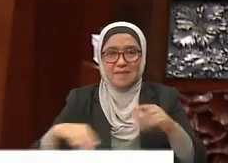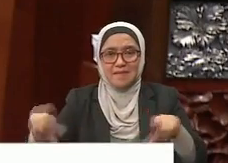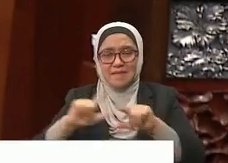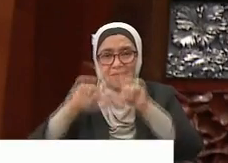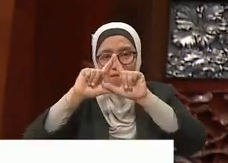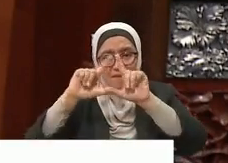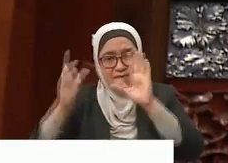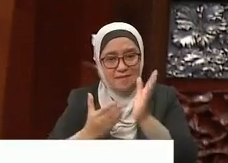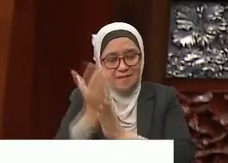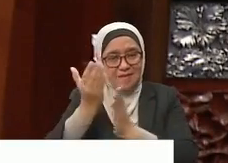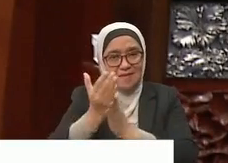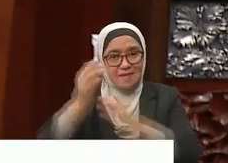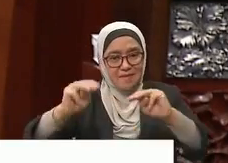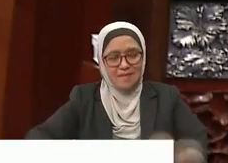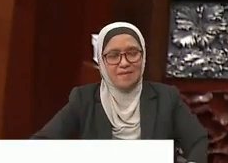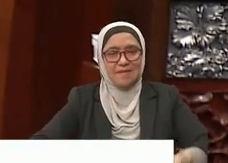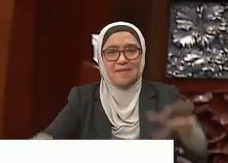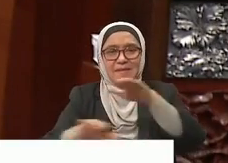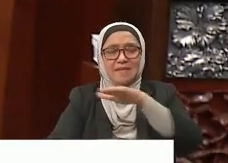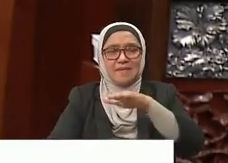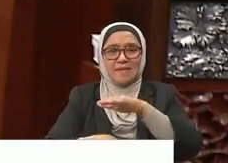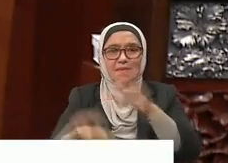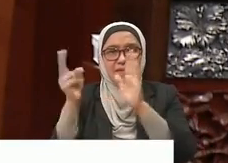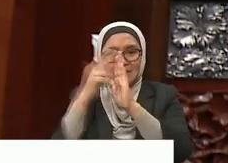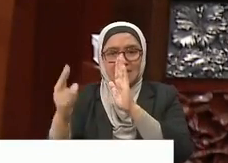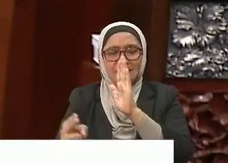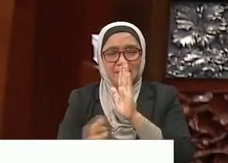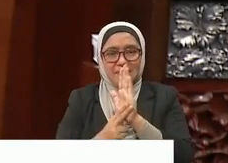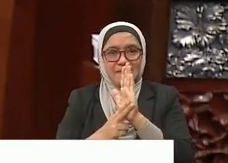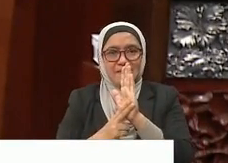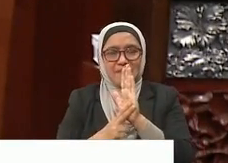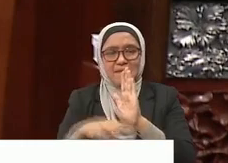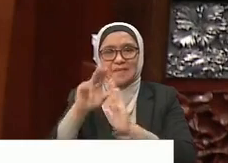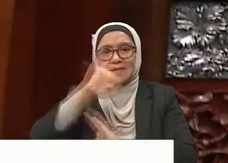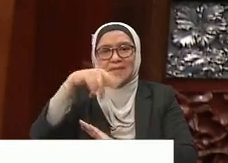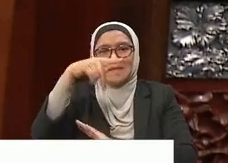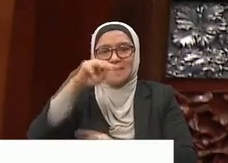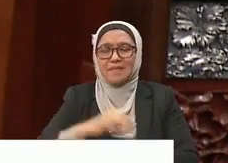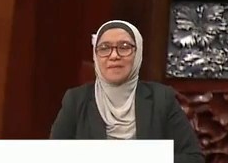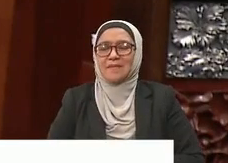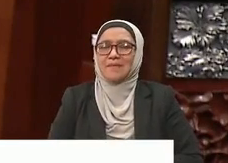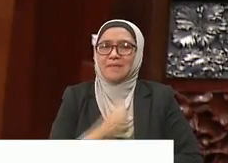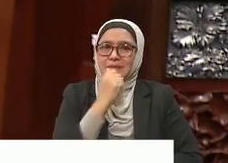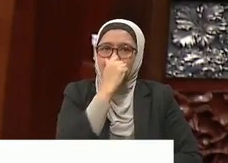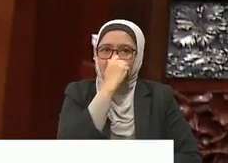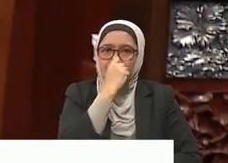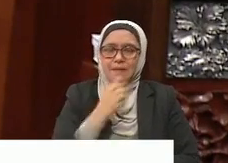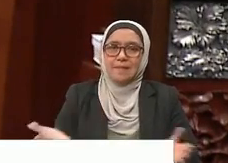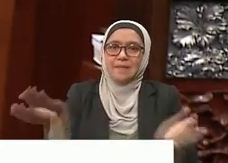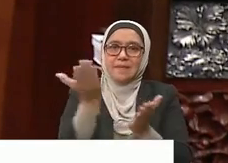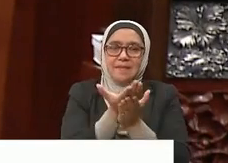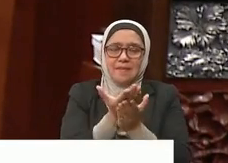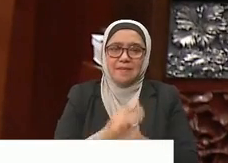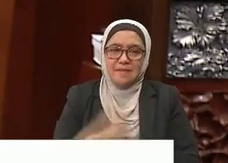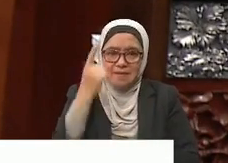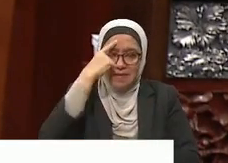Malaysia iaitu 1999 di bawah bahagian hal ehwal Undang-Undang Jabatan Perdana Menteri. Sehubungan dengan itu, cadangan untuk mewujudkan satu